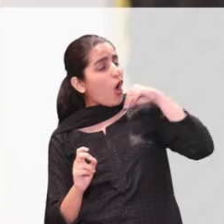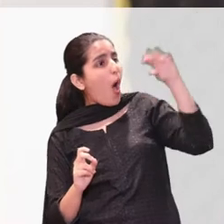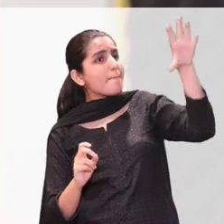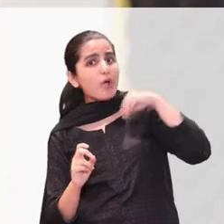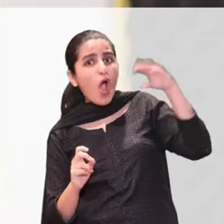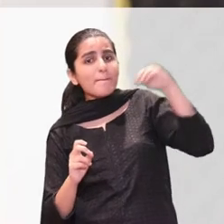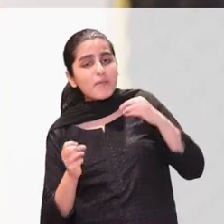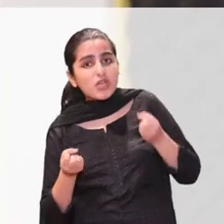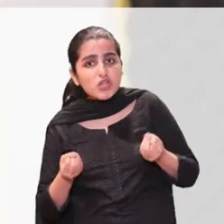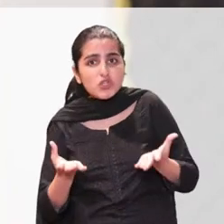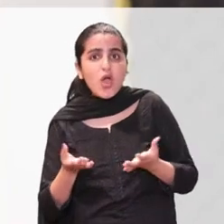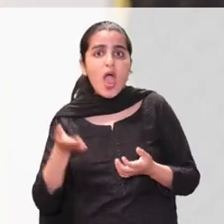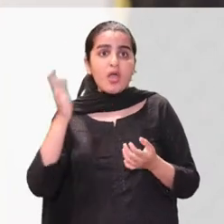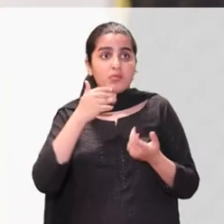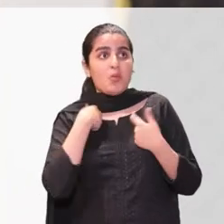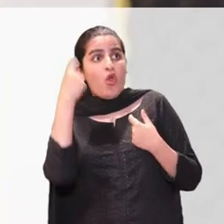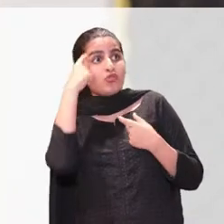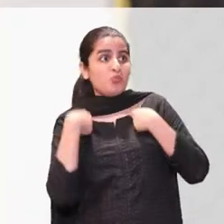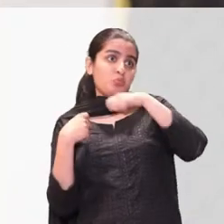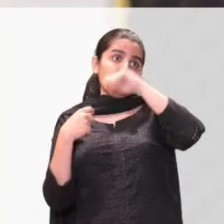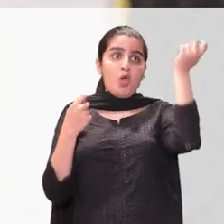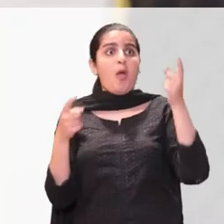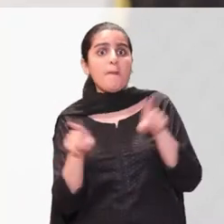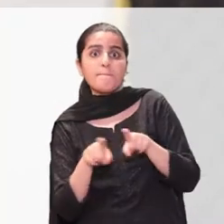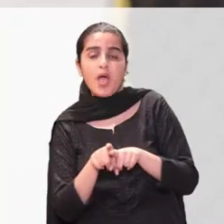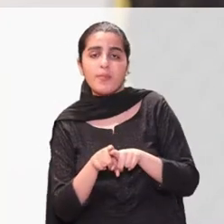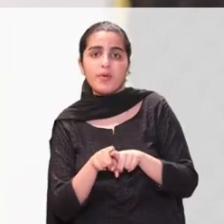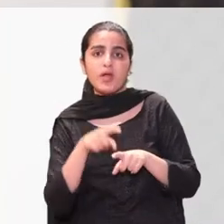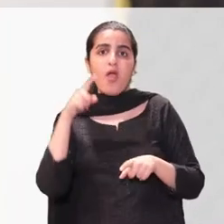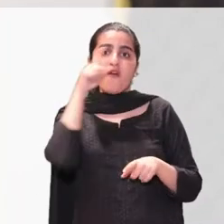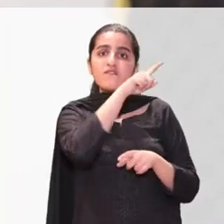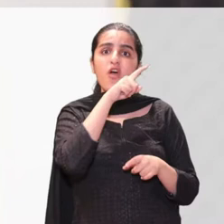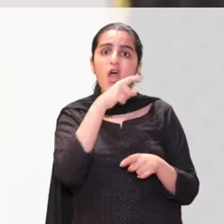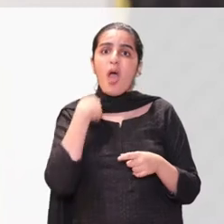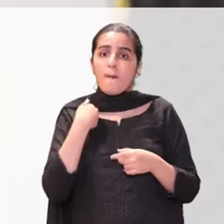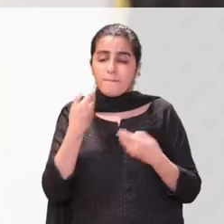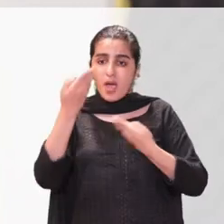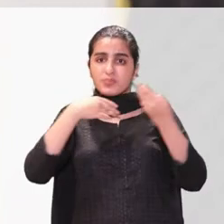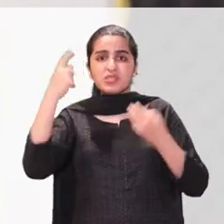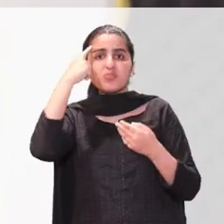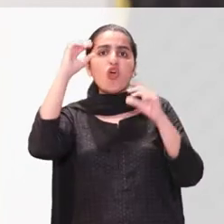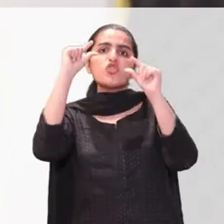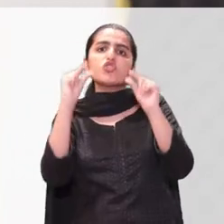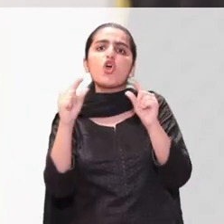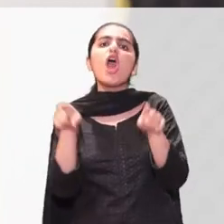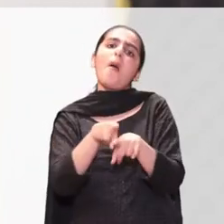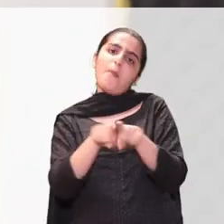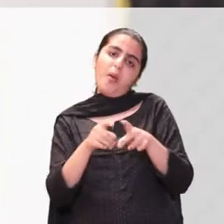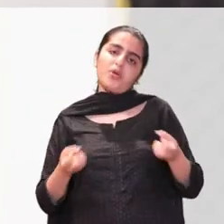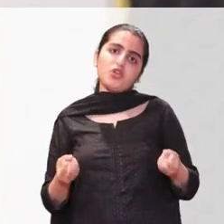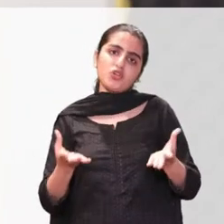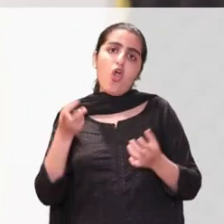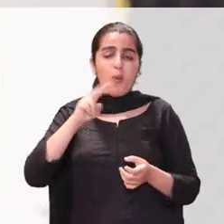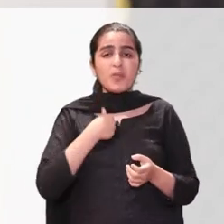कॉपी करना शुरू किया यह सोचकर कि हम बहुत लिबरल हो जाएंगे वहां पर लिबर्टी डेफिनेशन भी कॉन्प्रोमाइज़ हुई कि हमारी सोच भी